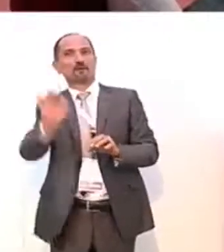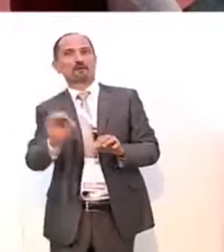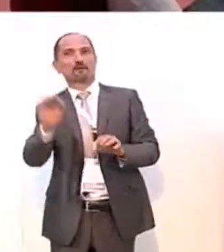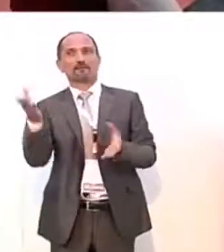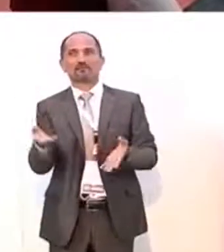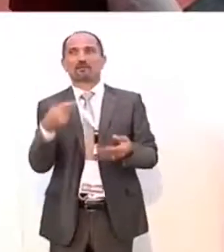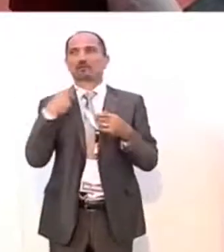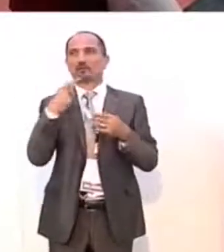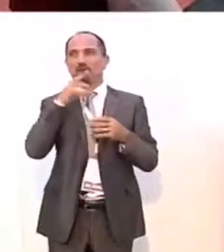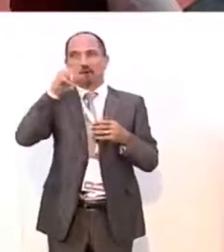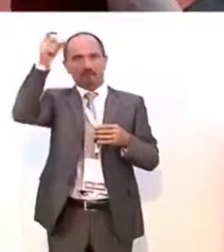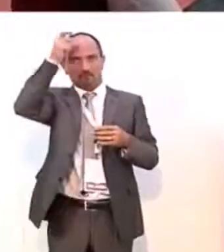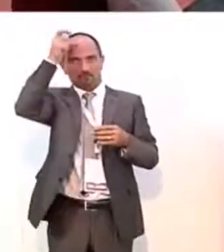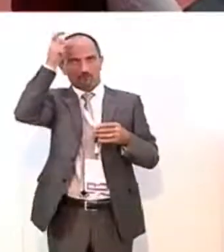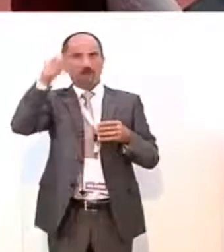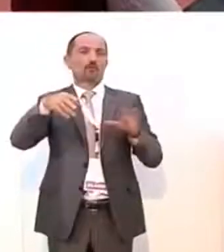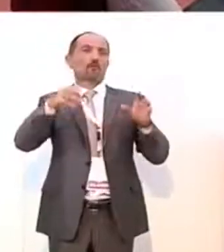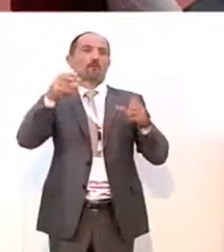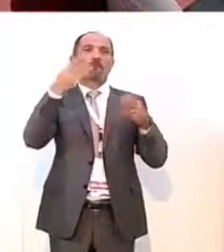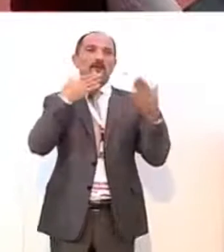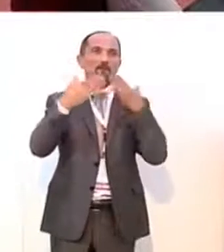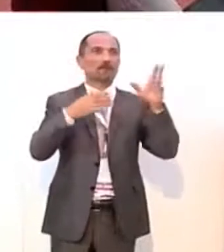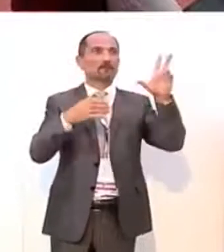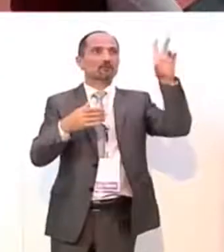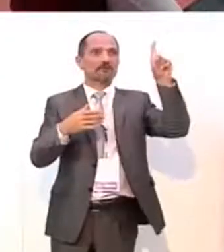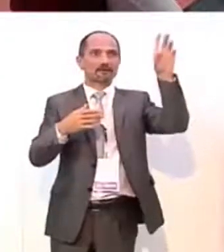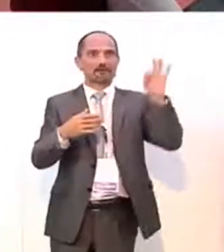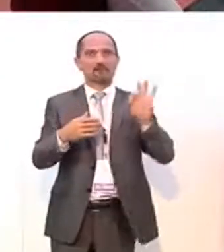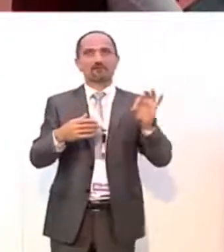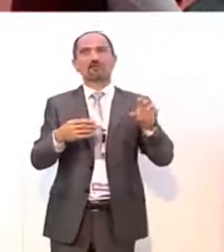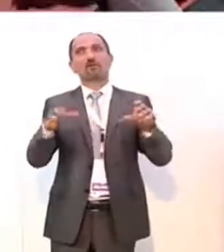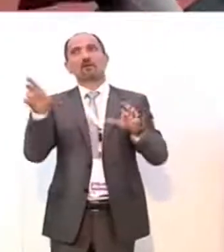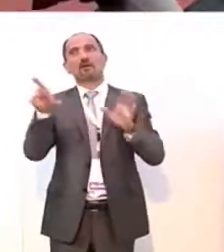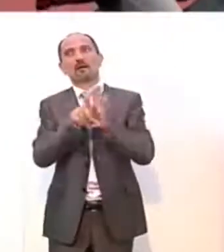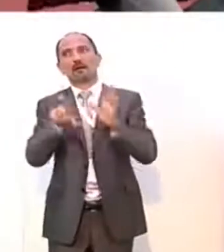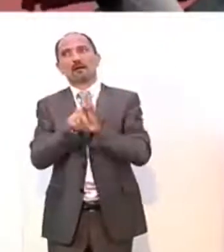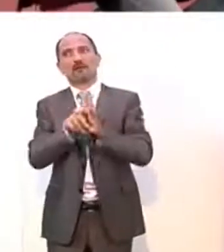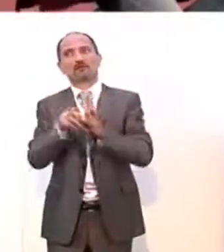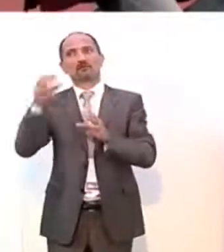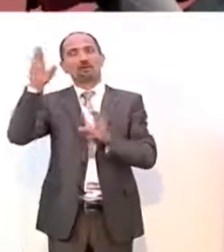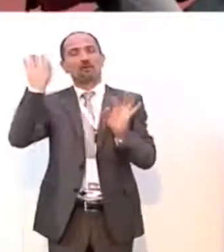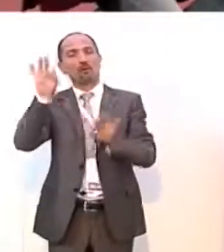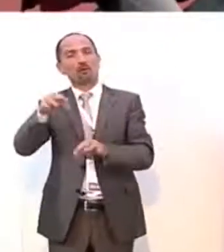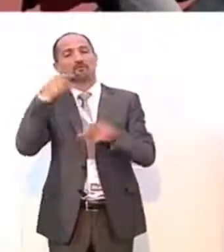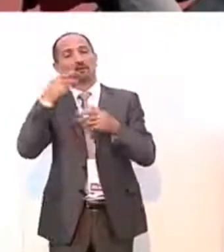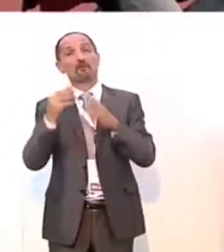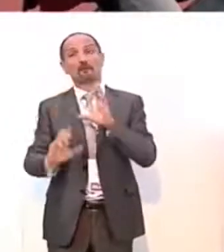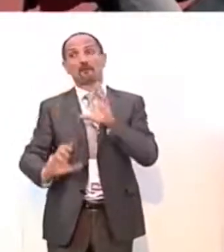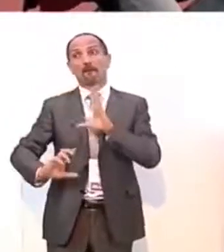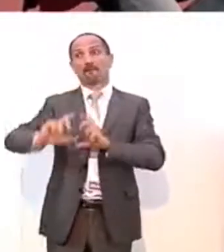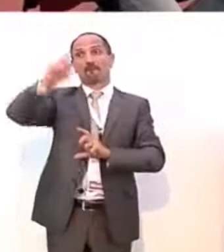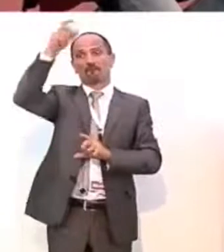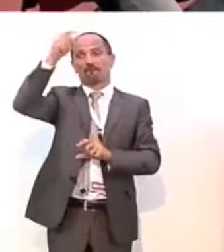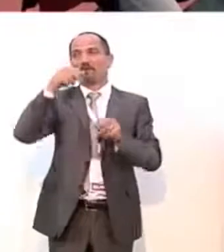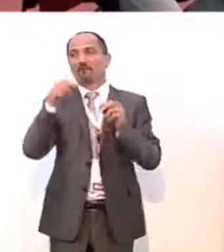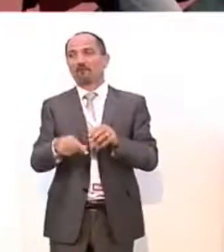a quei dati, Parlamento al 30%, legge Golfo Mosca, che ha portato a questo balzo. Certo non ha risolto il